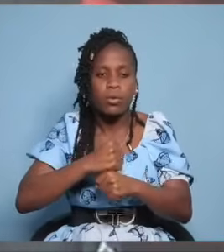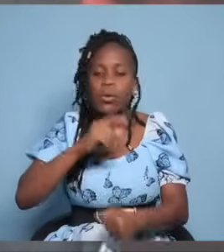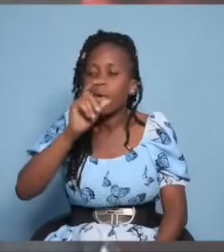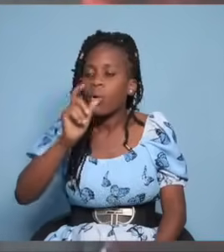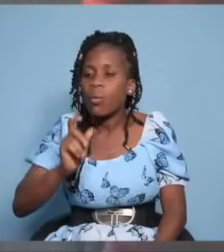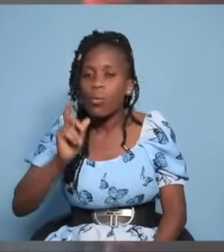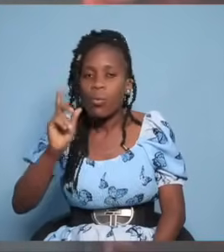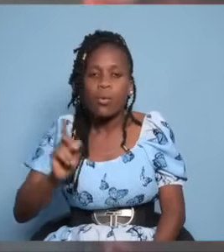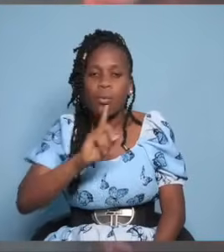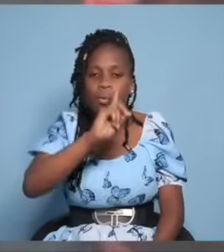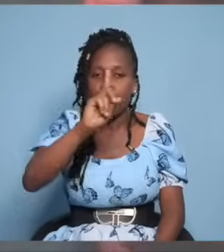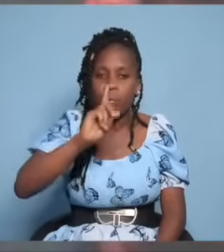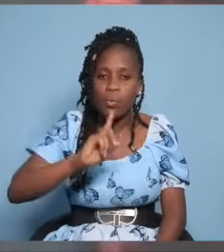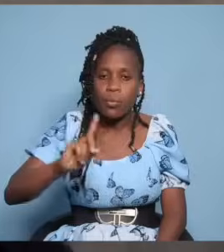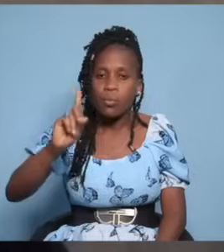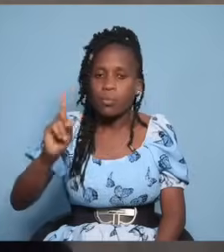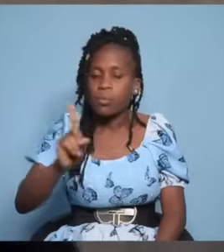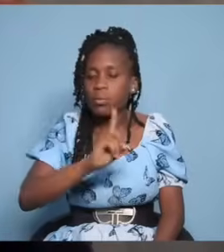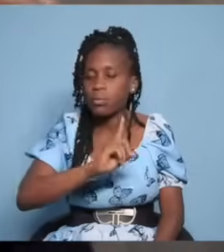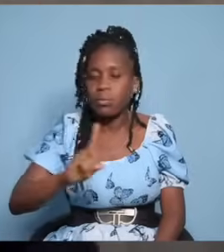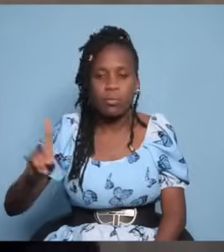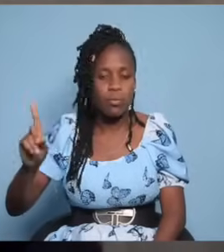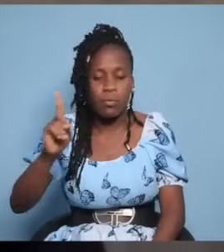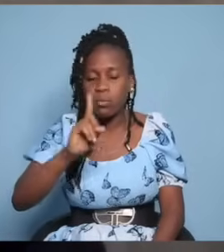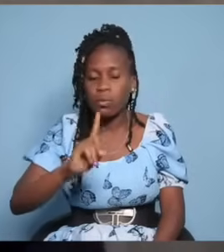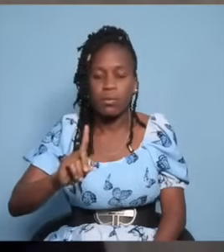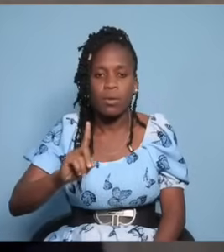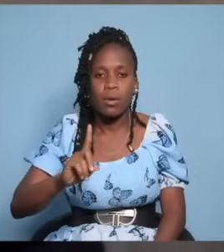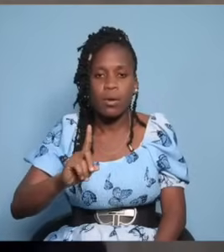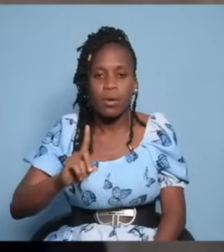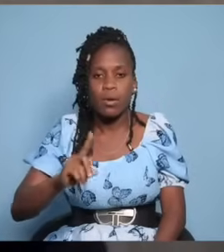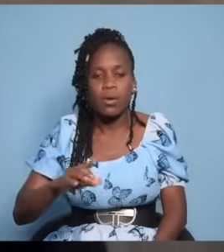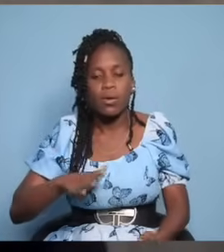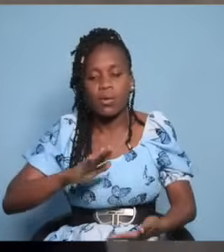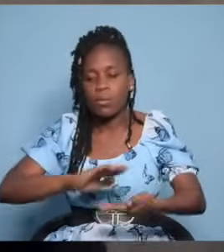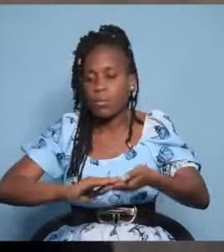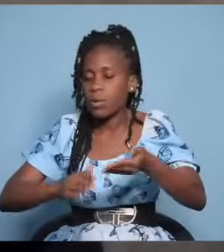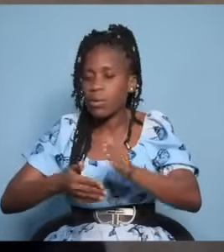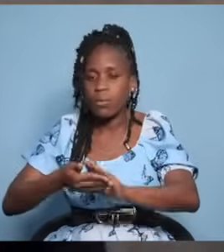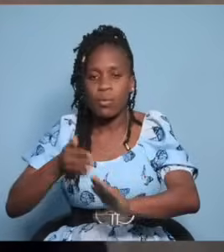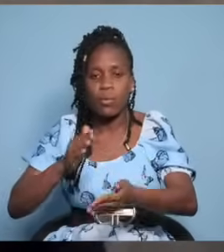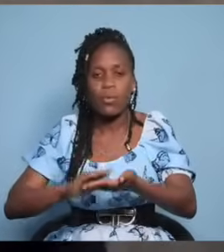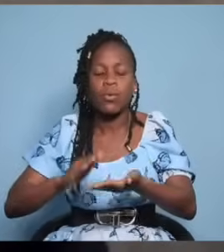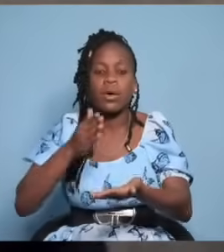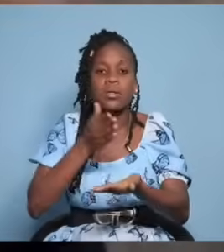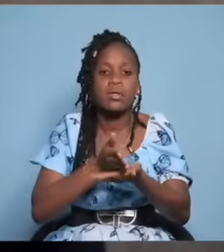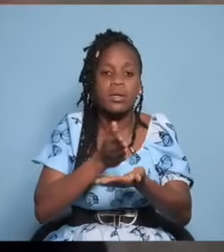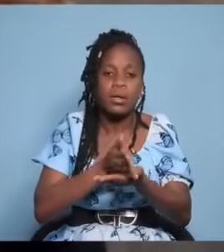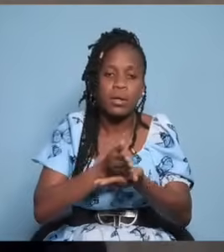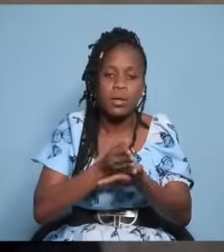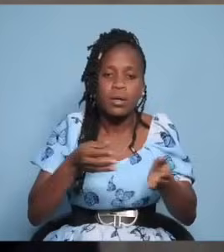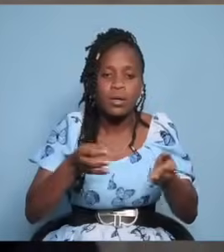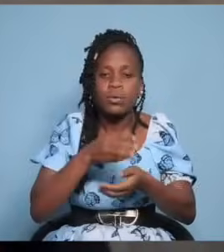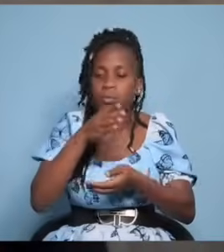kulikuwa na kutokuwa na usawa au maelewano kwenye kikao cha mwisho cha rais wa Uganda, wale